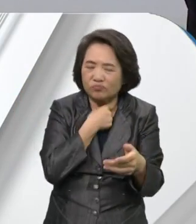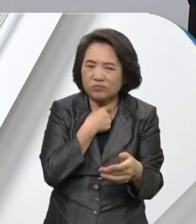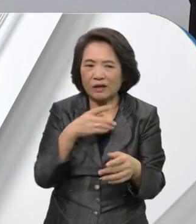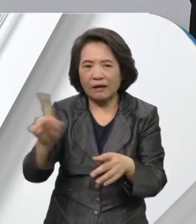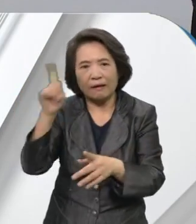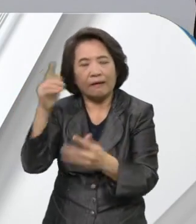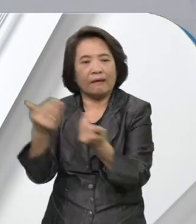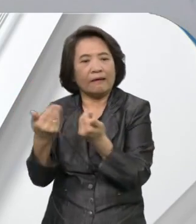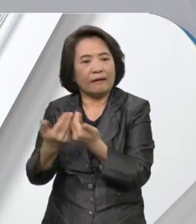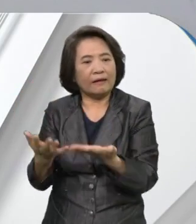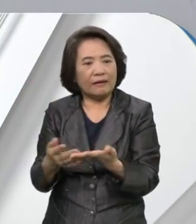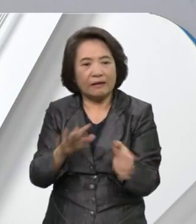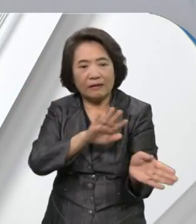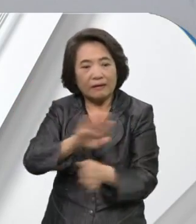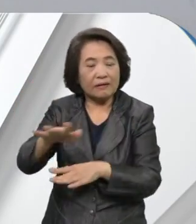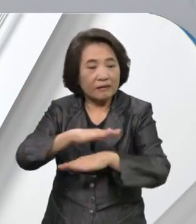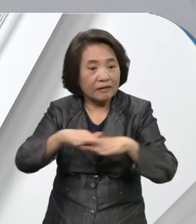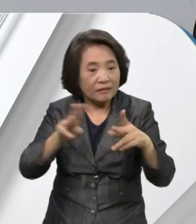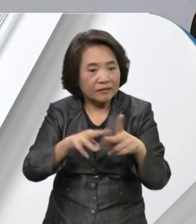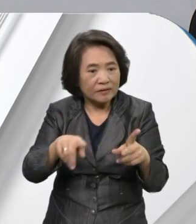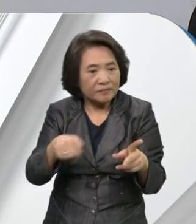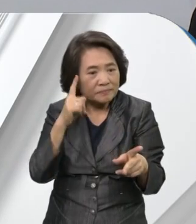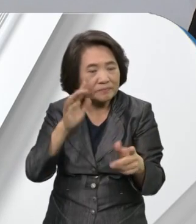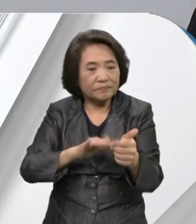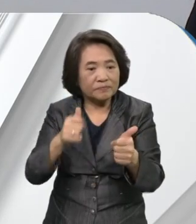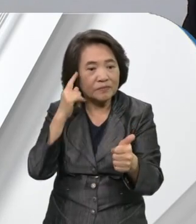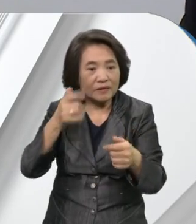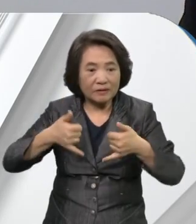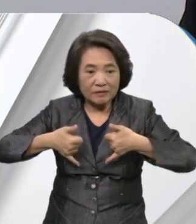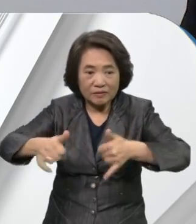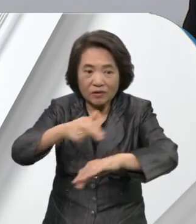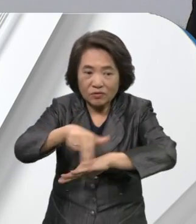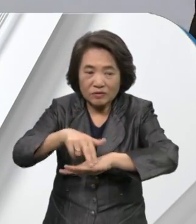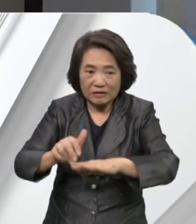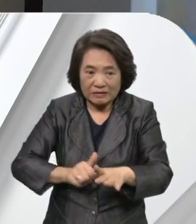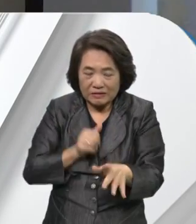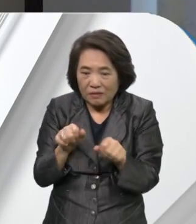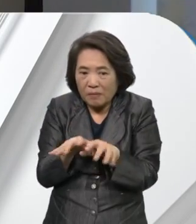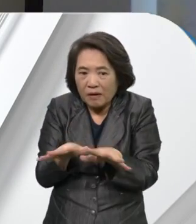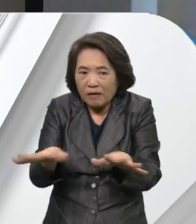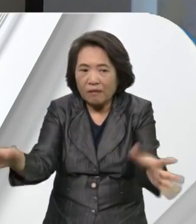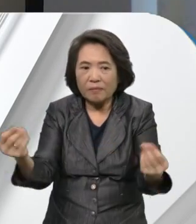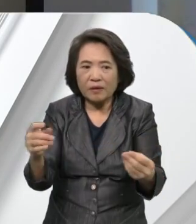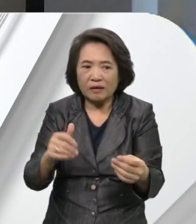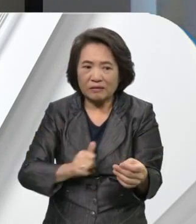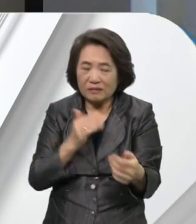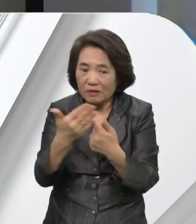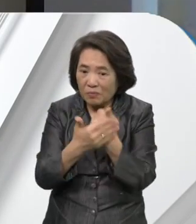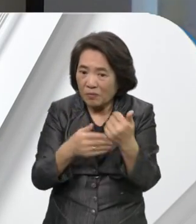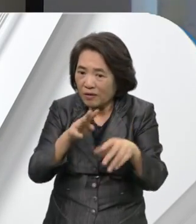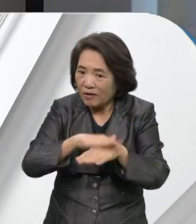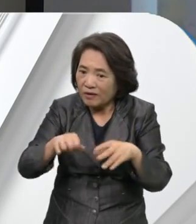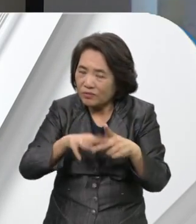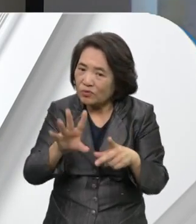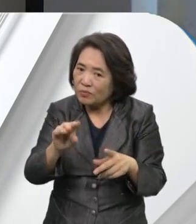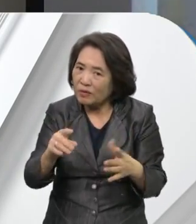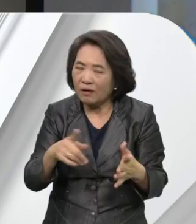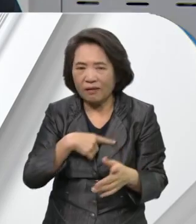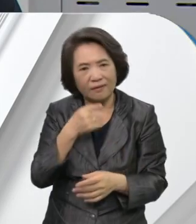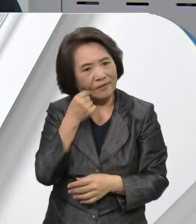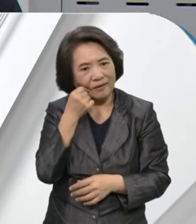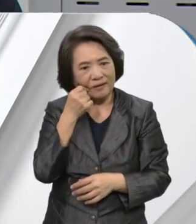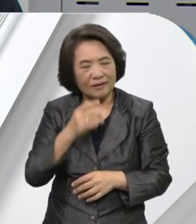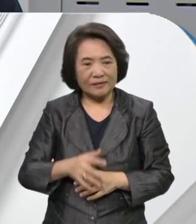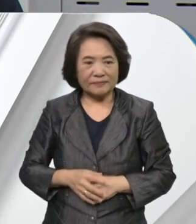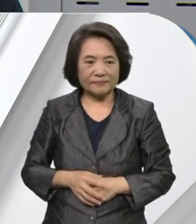那针对安全性的部分，由于因为地套路设计方并无真正分流，而用为孤岛安全。 如